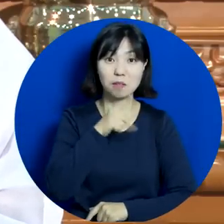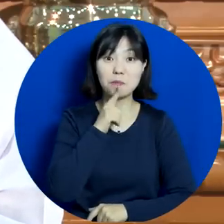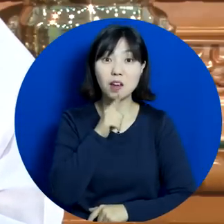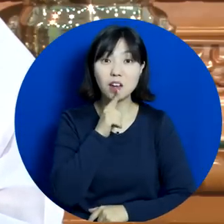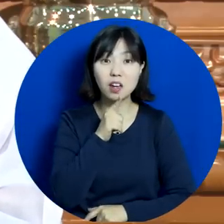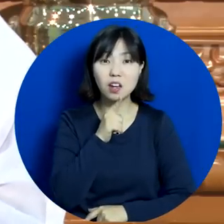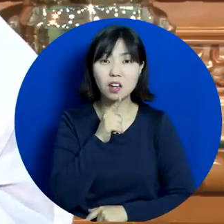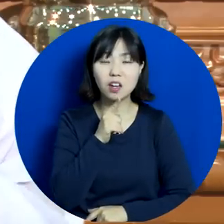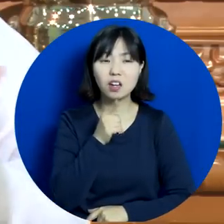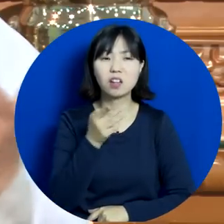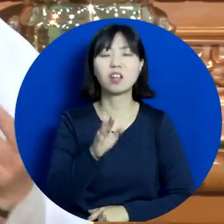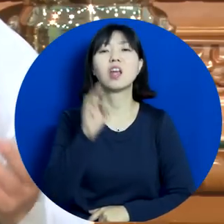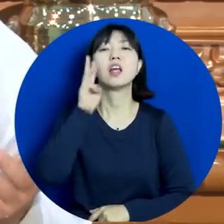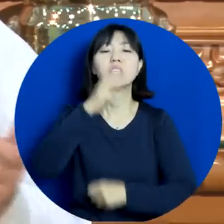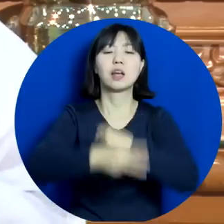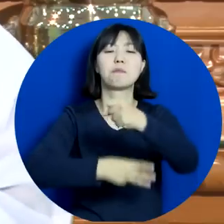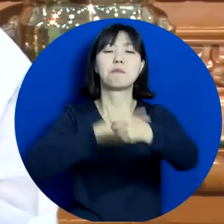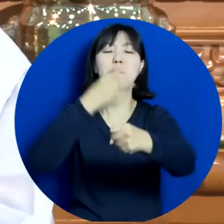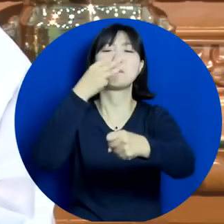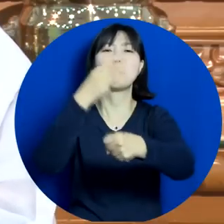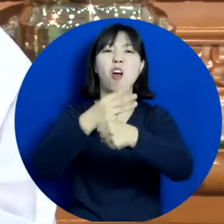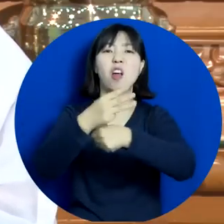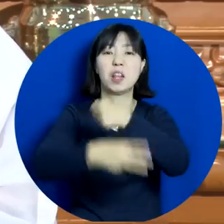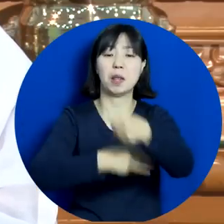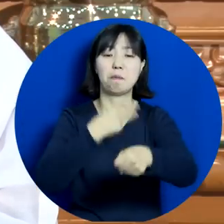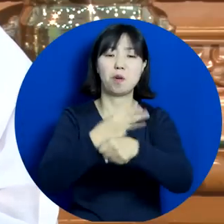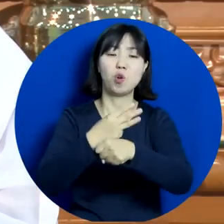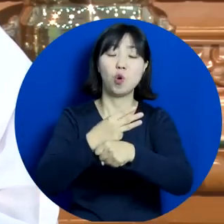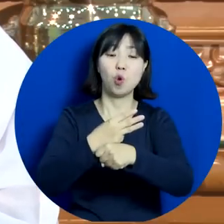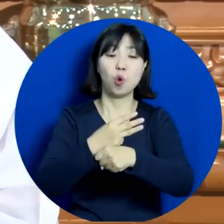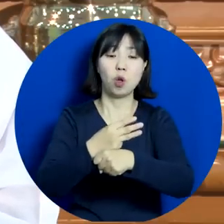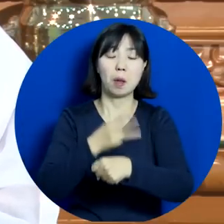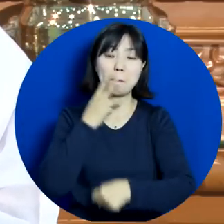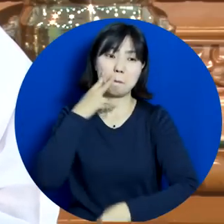이런 얘기예요. 근데 한 3년쯤 지나가 버리면 그런 소리 안 해요.